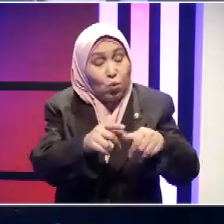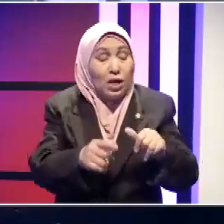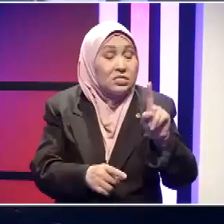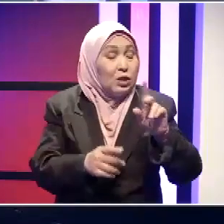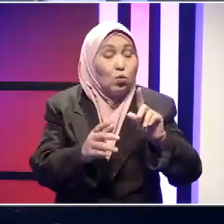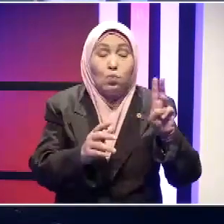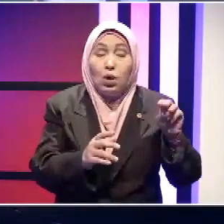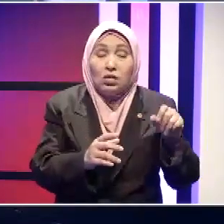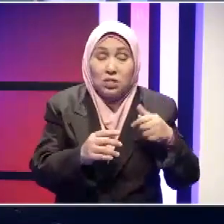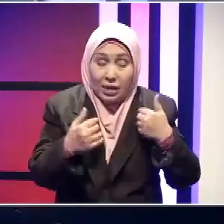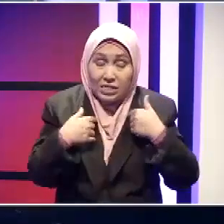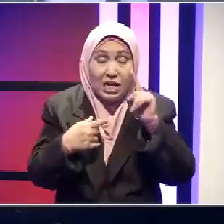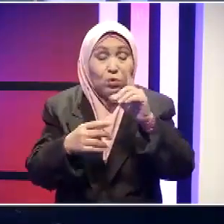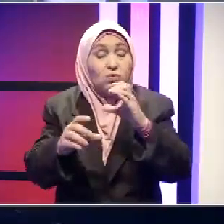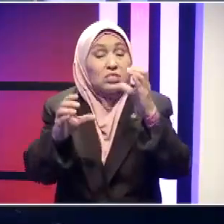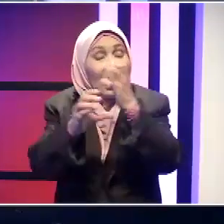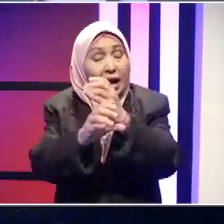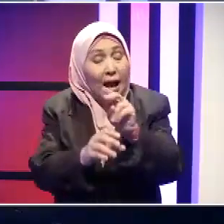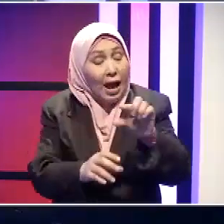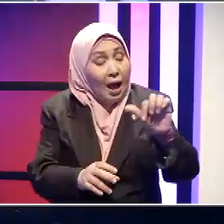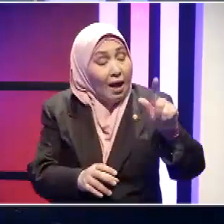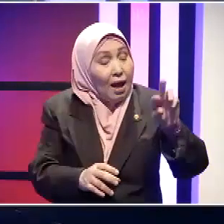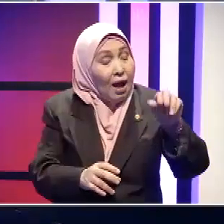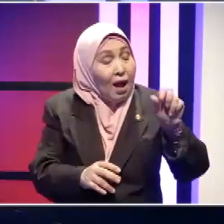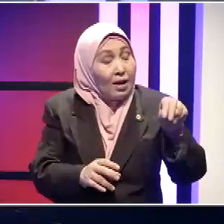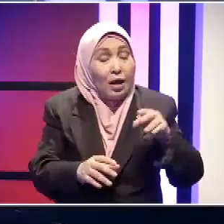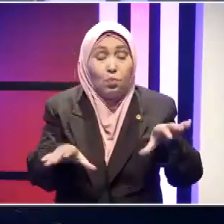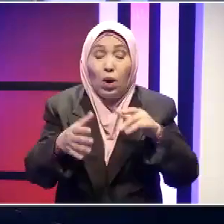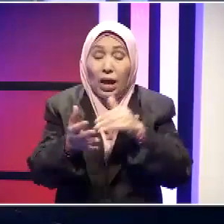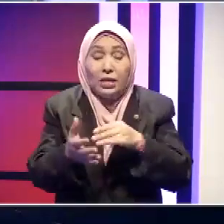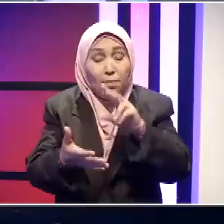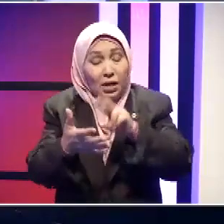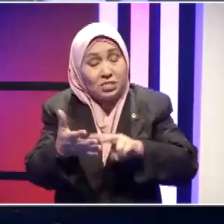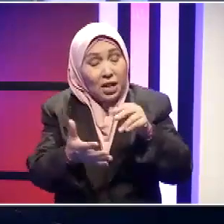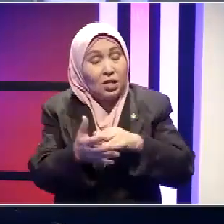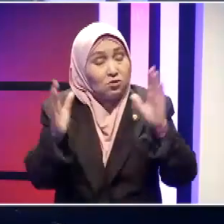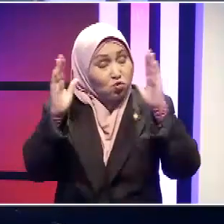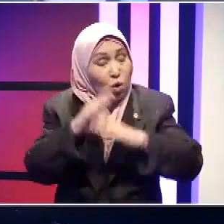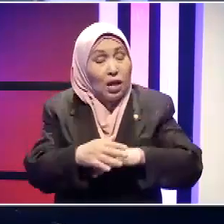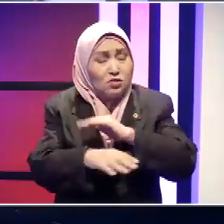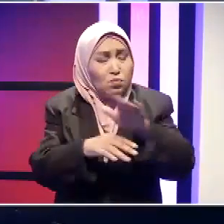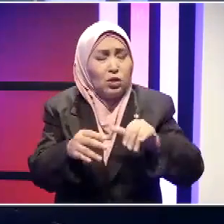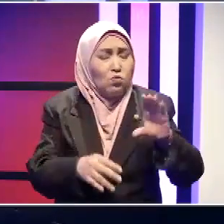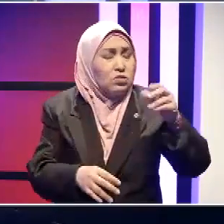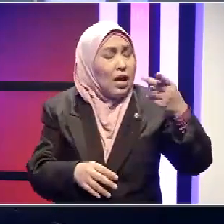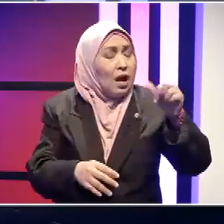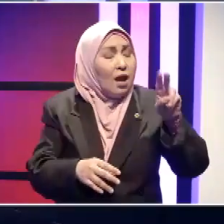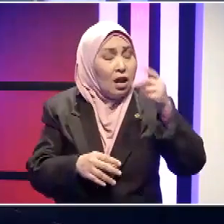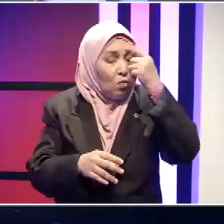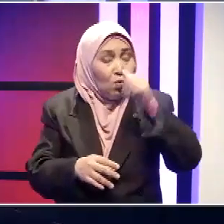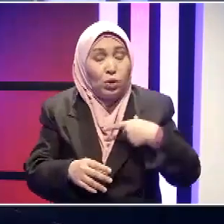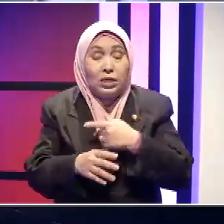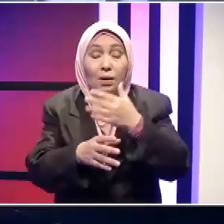sebenarnya dia adalah sakit #animalsounds cagaran buat lagi baca lagi cageran salat kita semua itu cagaran untuk kita